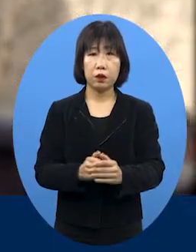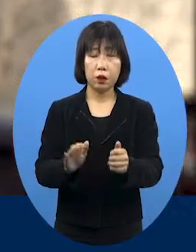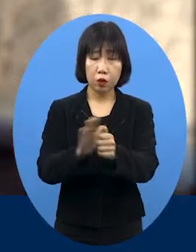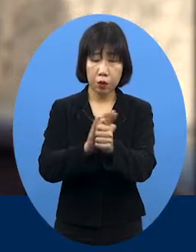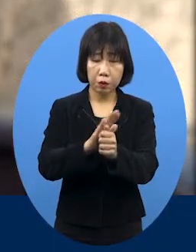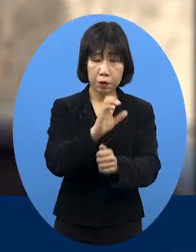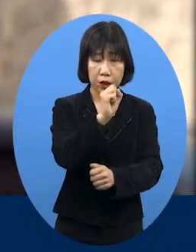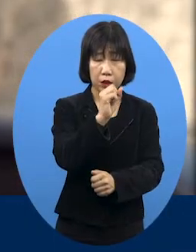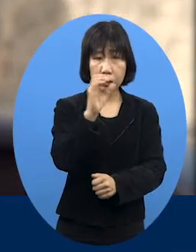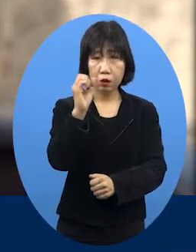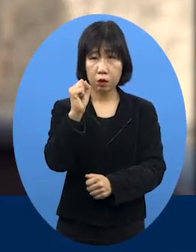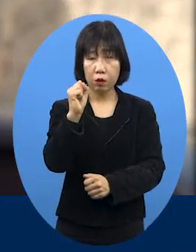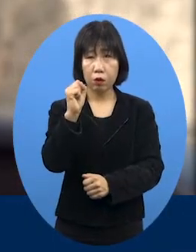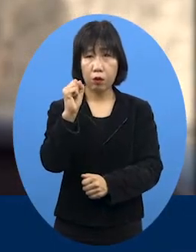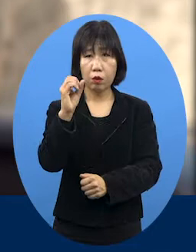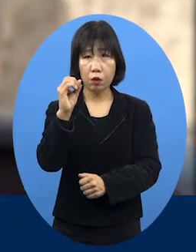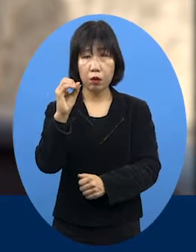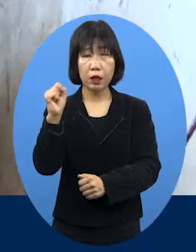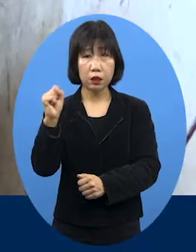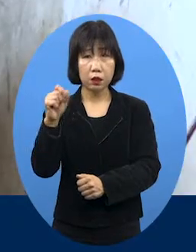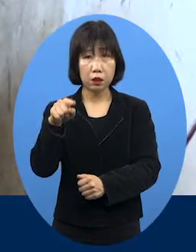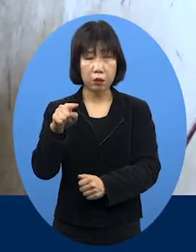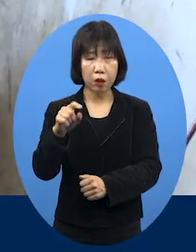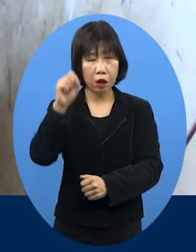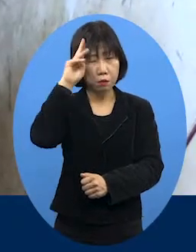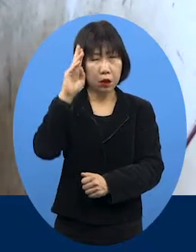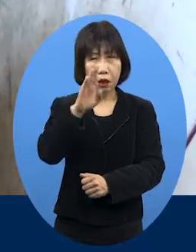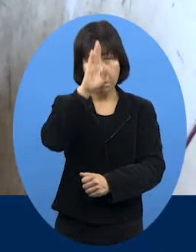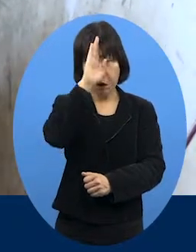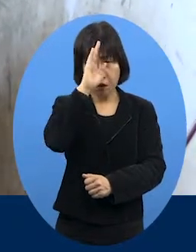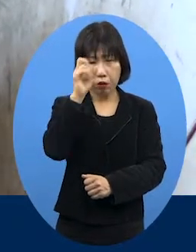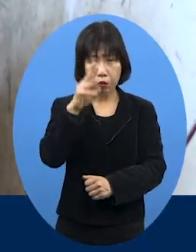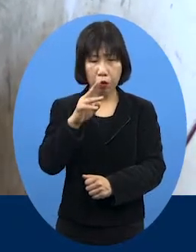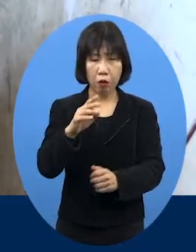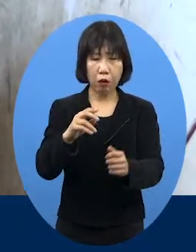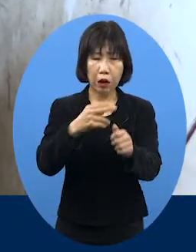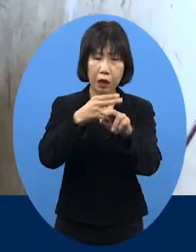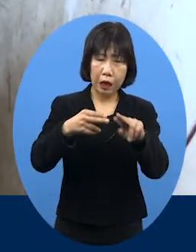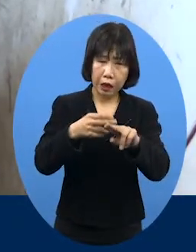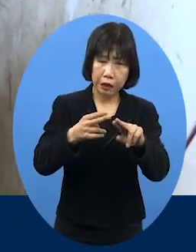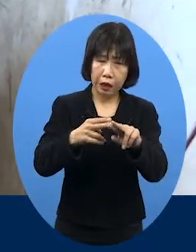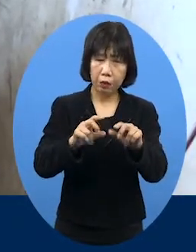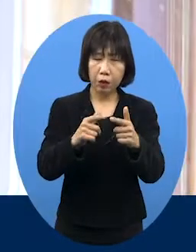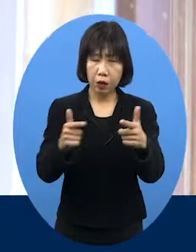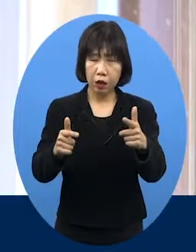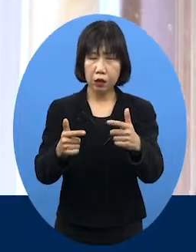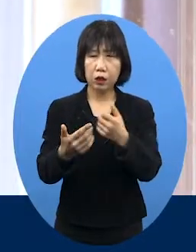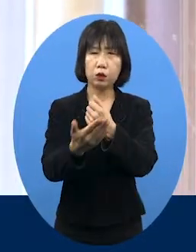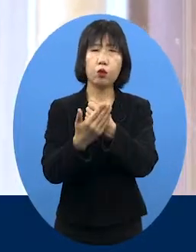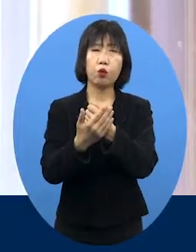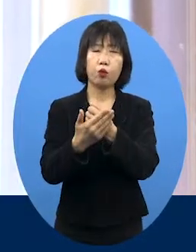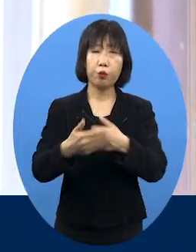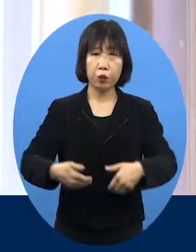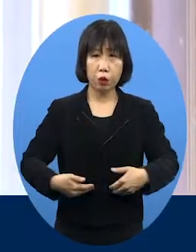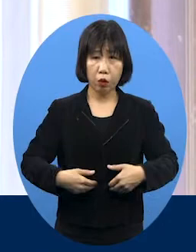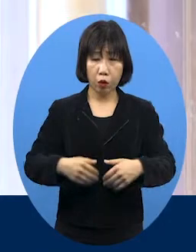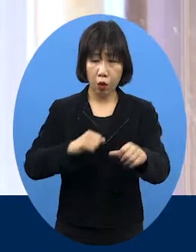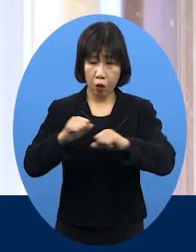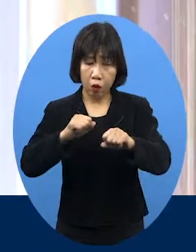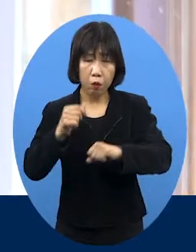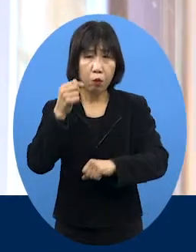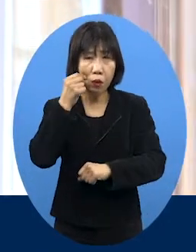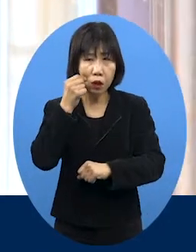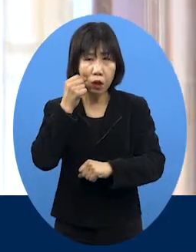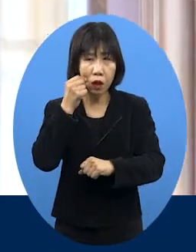sos 센터 사업 은 갑작스러운 질병이나 사고로 가사와 간병이 필요하거나 거동이 불편해 식사 릴 챙기기